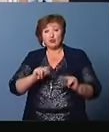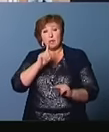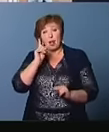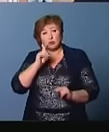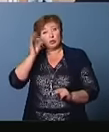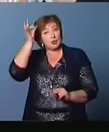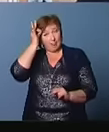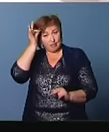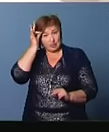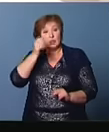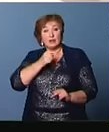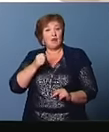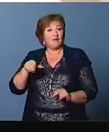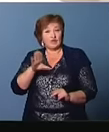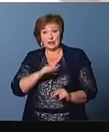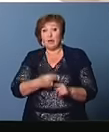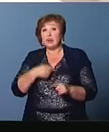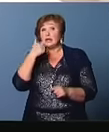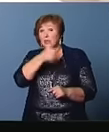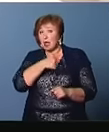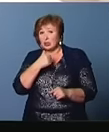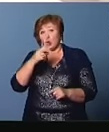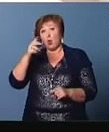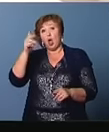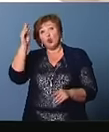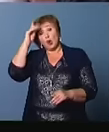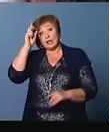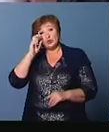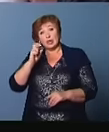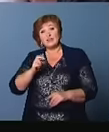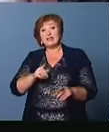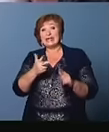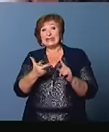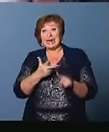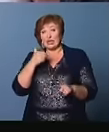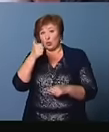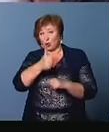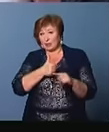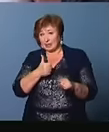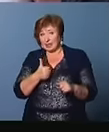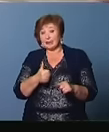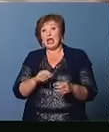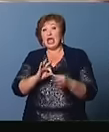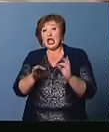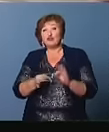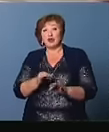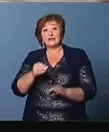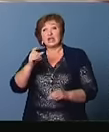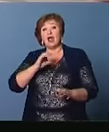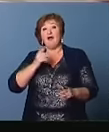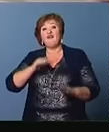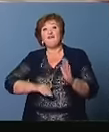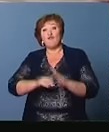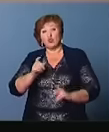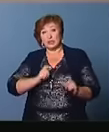напоминать старшему поколению. В этом году это 5-й урок государственности. 3-й год подряд Госсовет собирает первокурсников ижевских вузов в преддверии